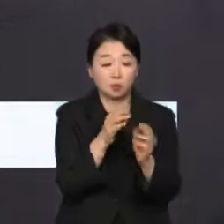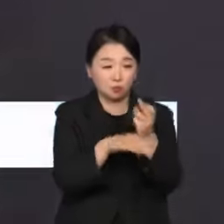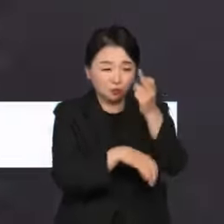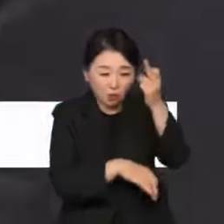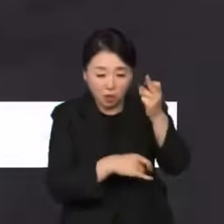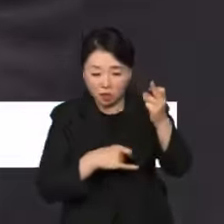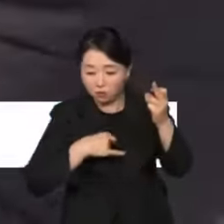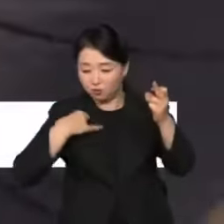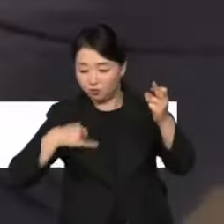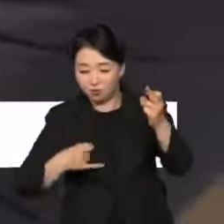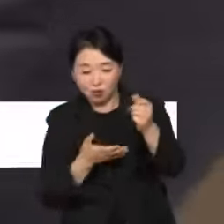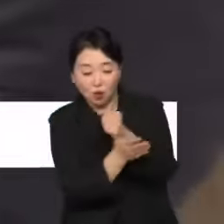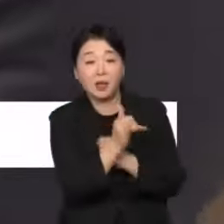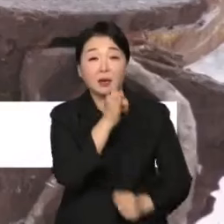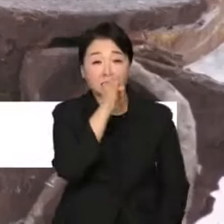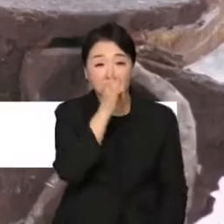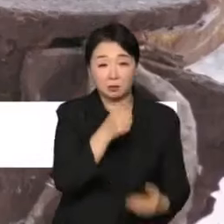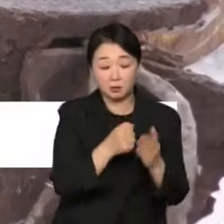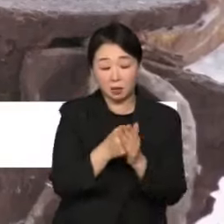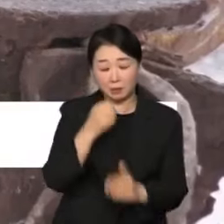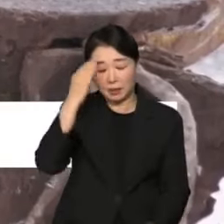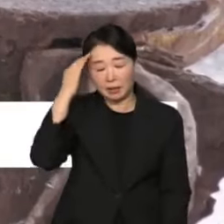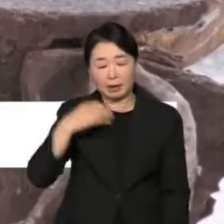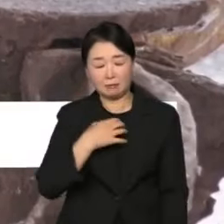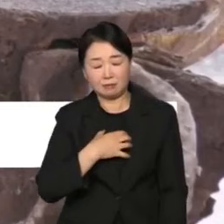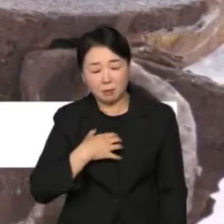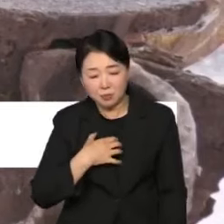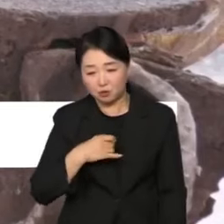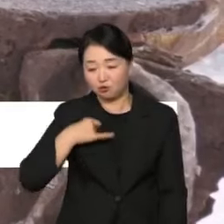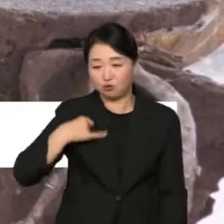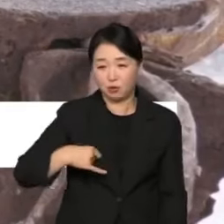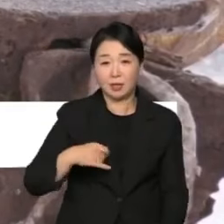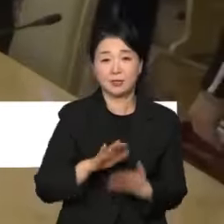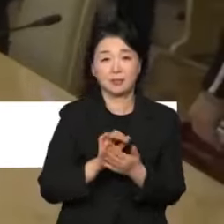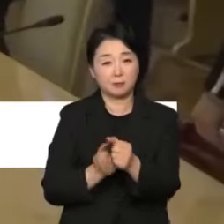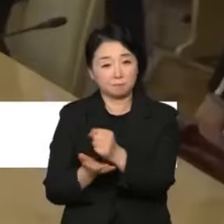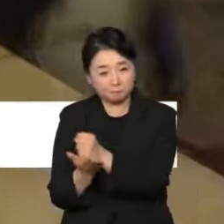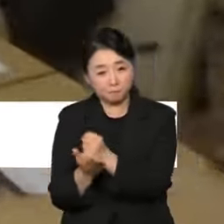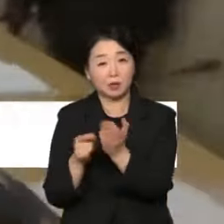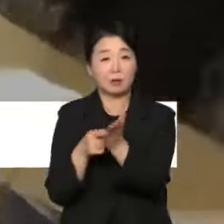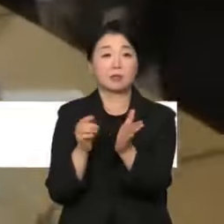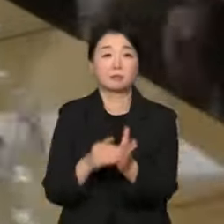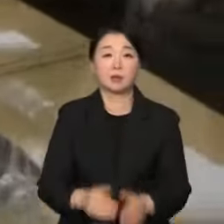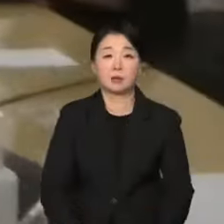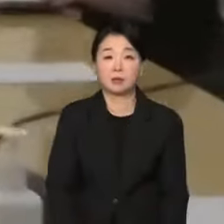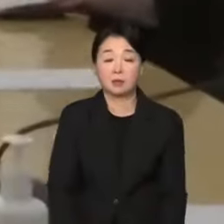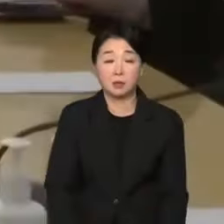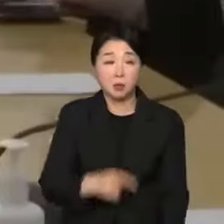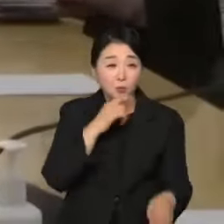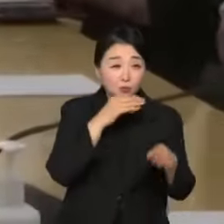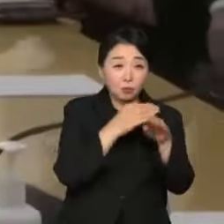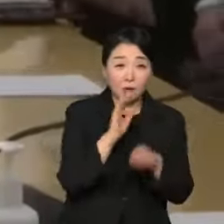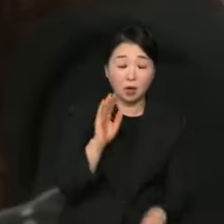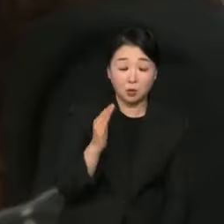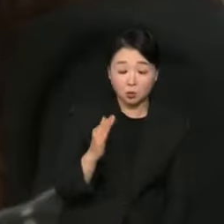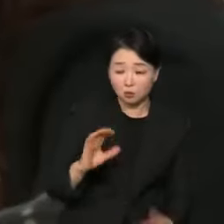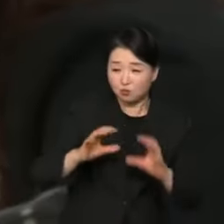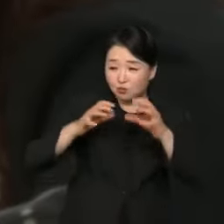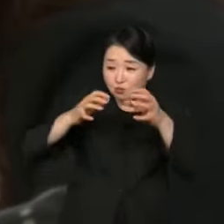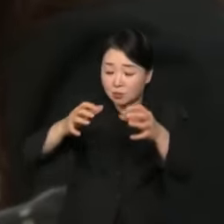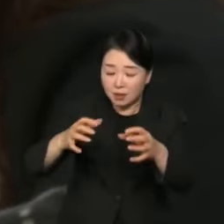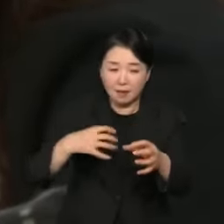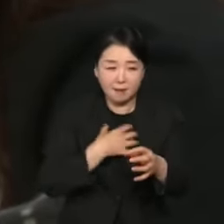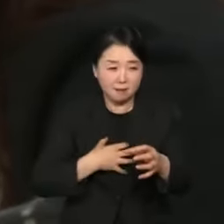중국의 영향력을 감안해 우리의 우려를 중국에 직접 제기했다고 강조했습니다. 북한은 최근 국제사회의